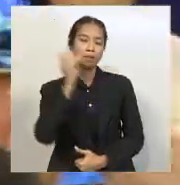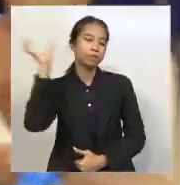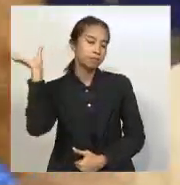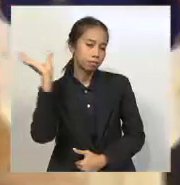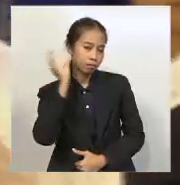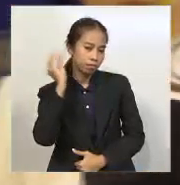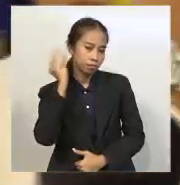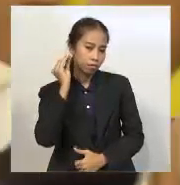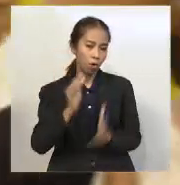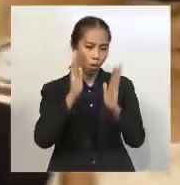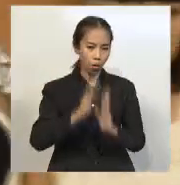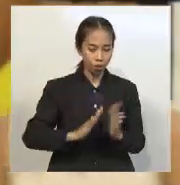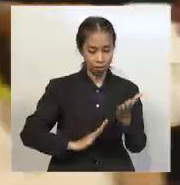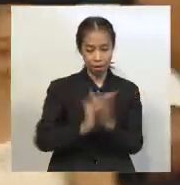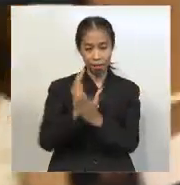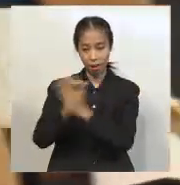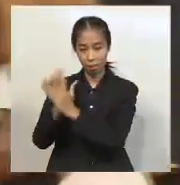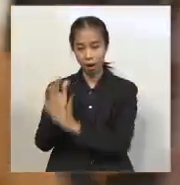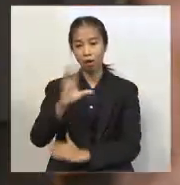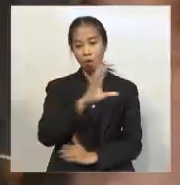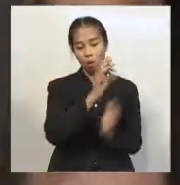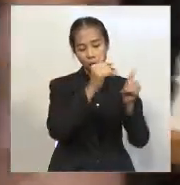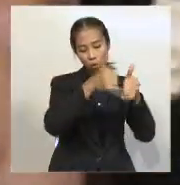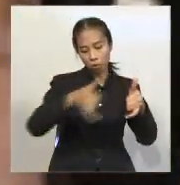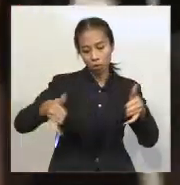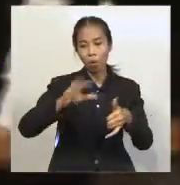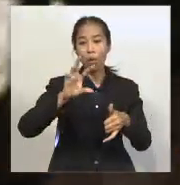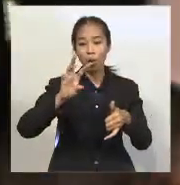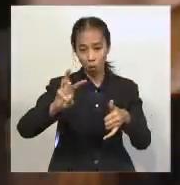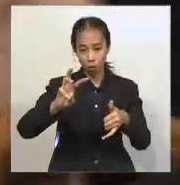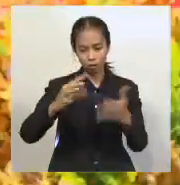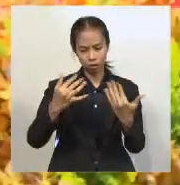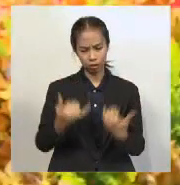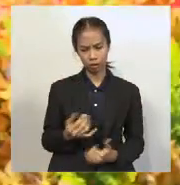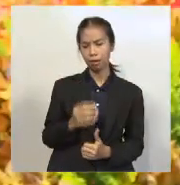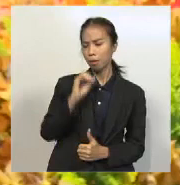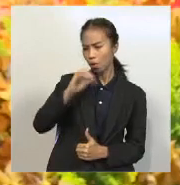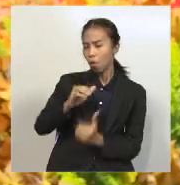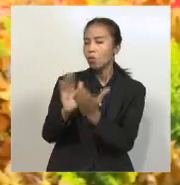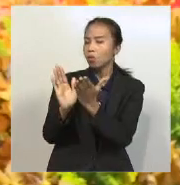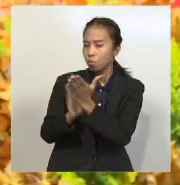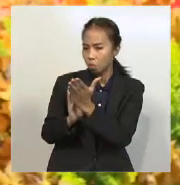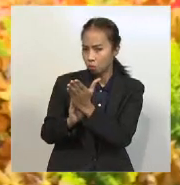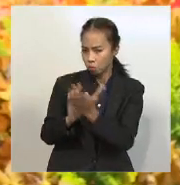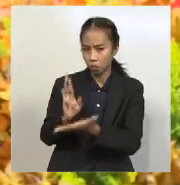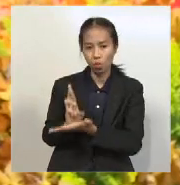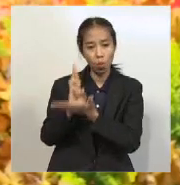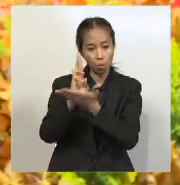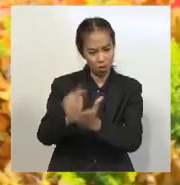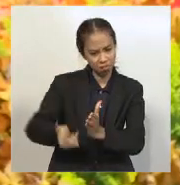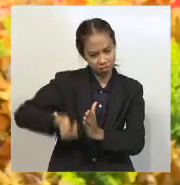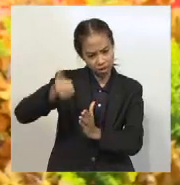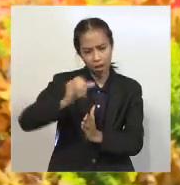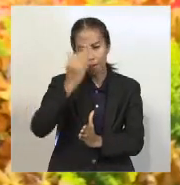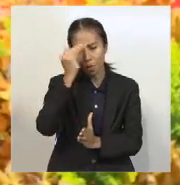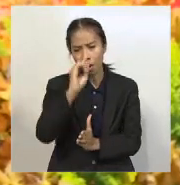อบ6คนสุดท้ายด้วยนะคะท่านนายกรัฐมนตรีกล่าวชื่นชมศิลปินที่ได้รับรางวัลทุกคนที่ได้สร้างความ